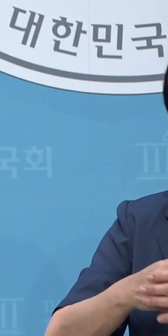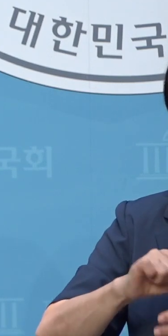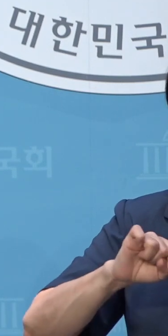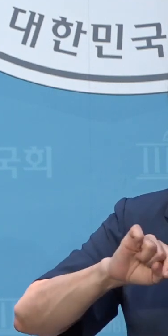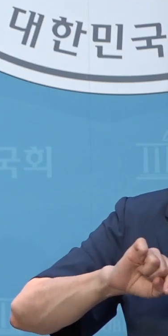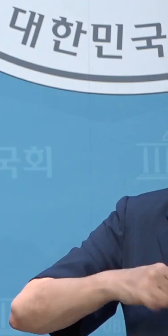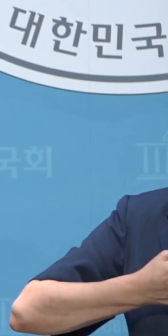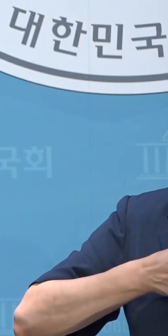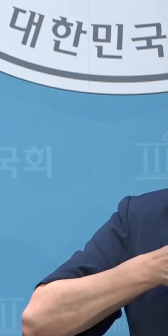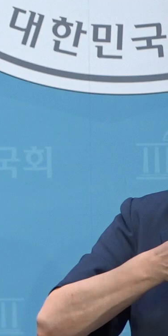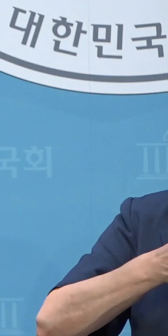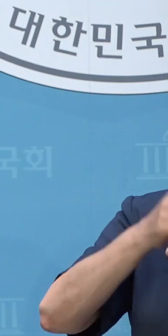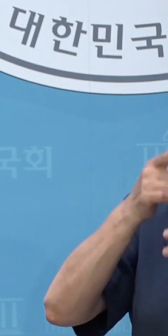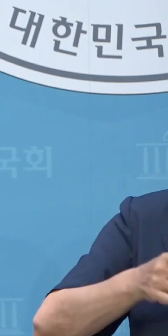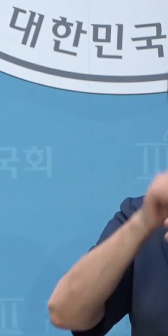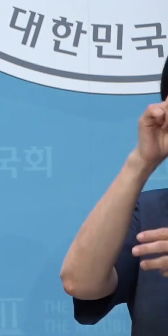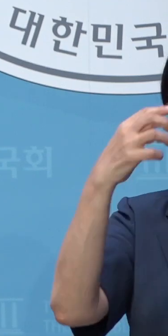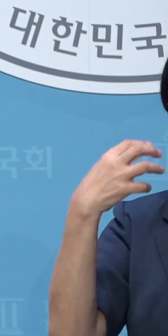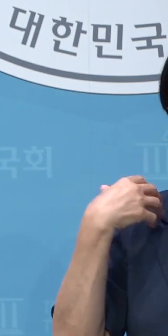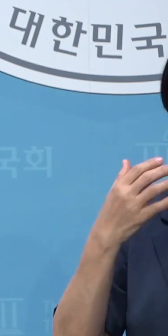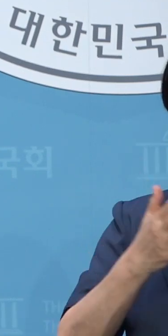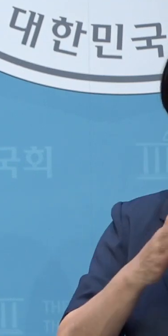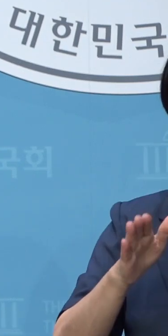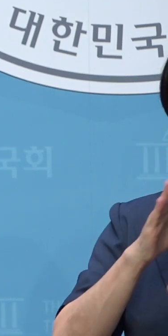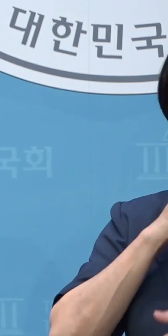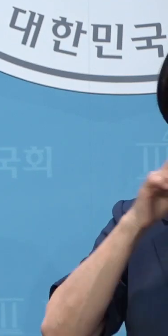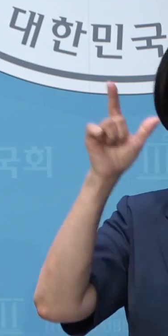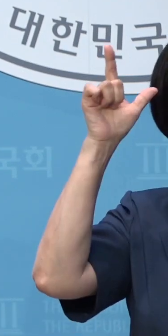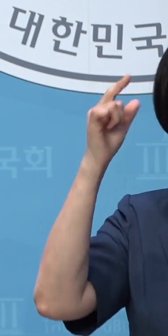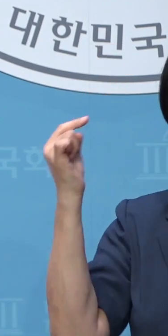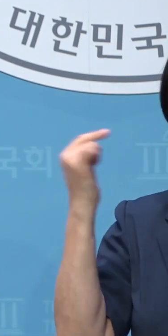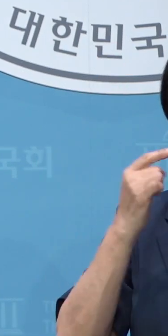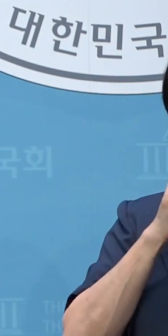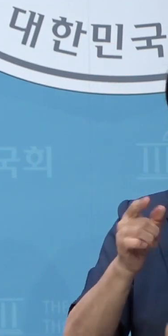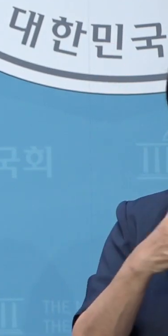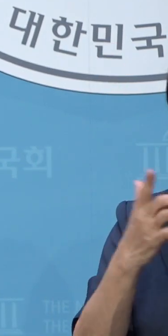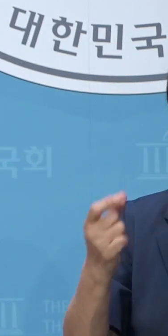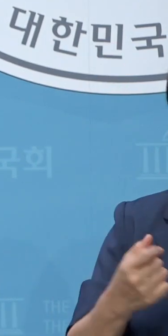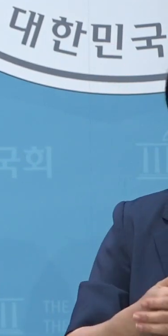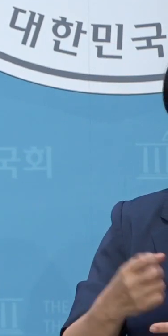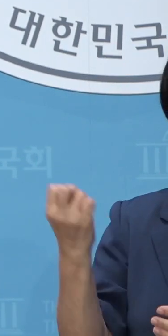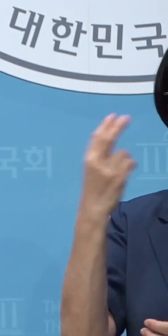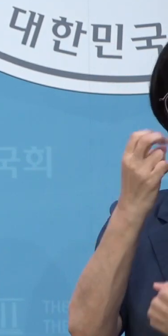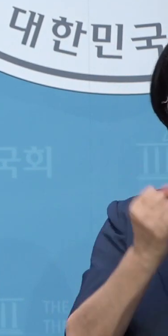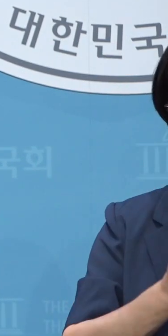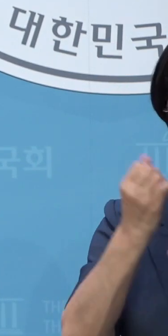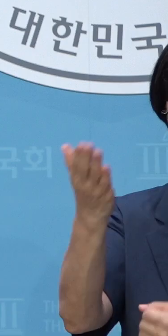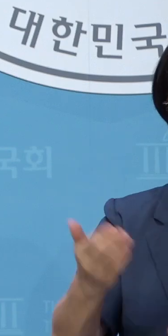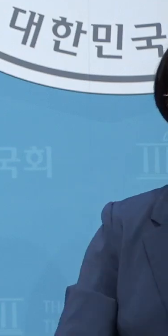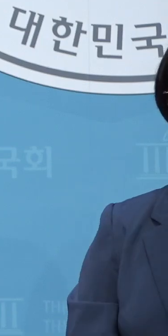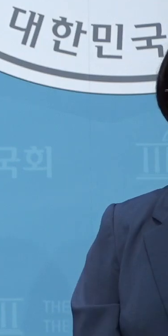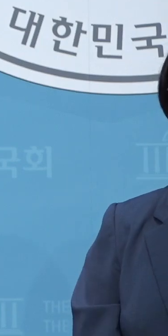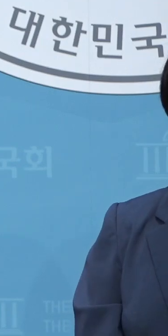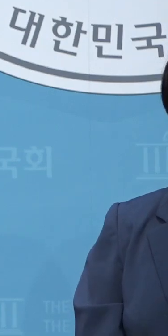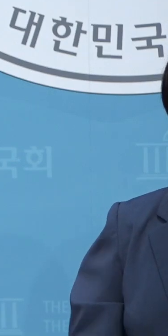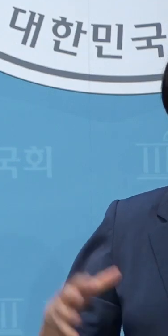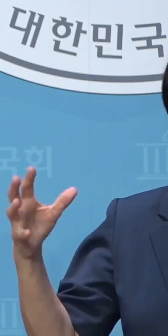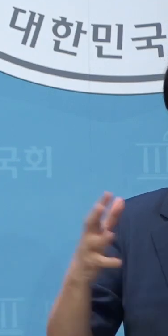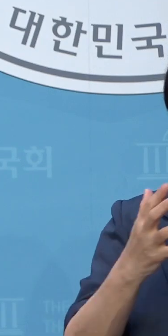독불 윤정권에 말하는게 세기의 경읽기이지만 다시 한번 말씀드리겠습니다 집회